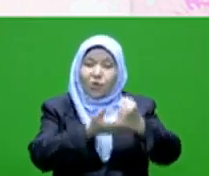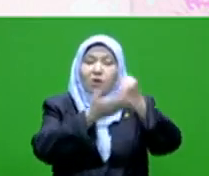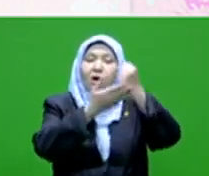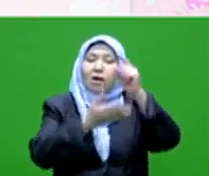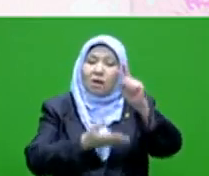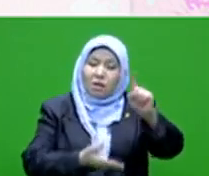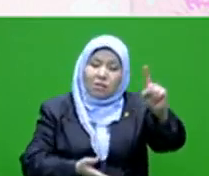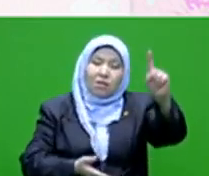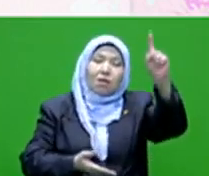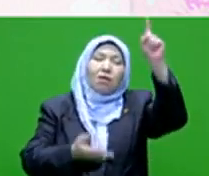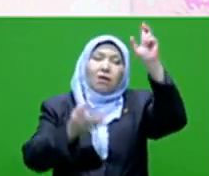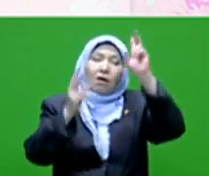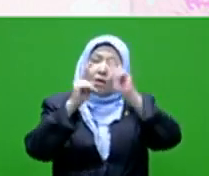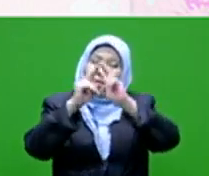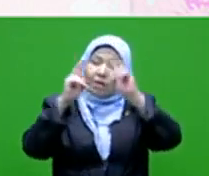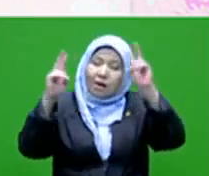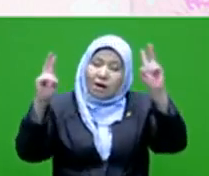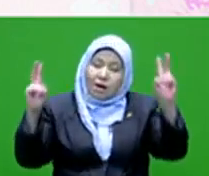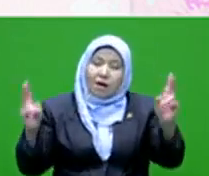بالله العلي